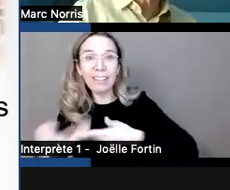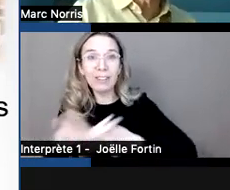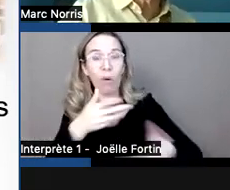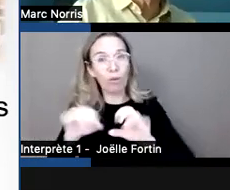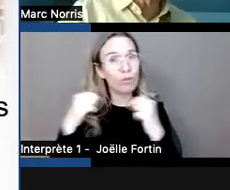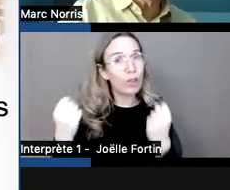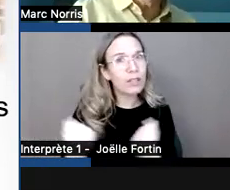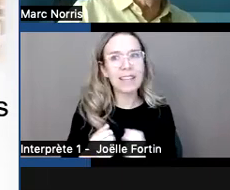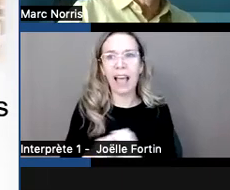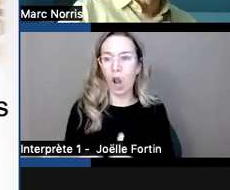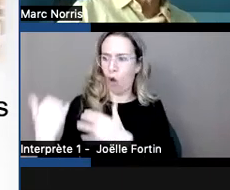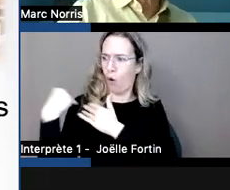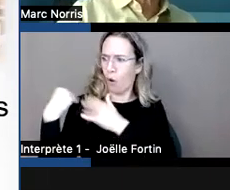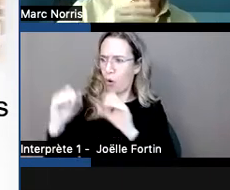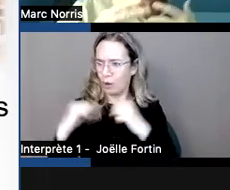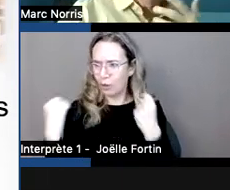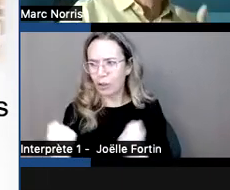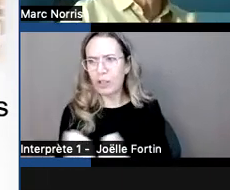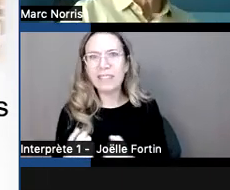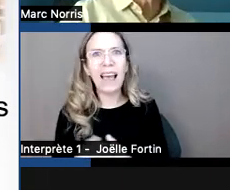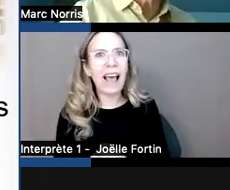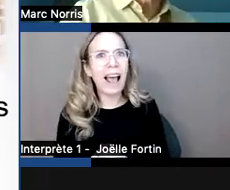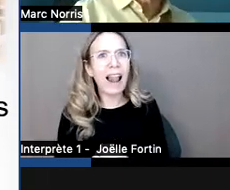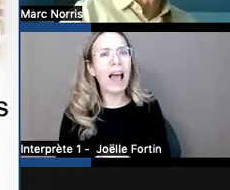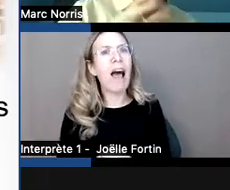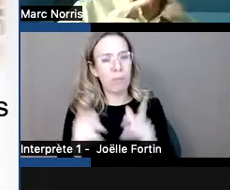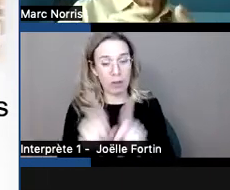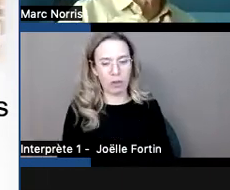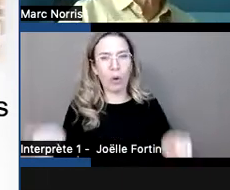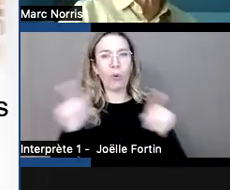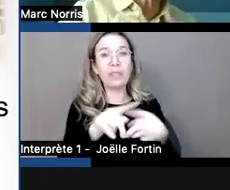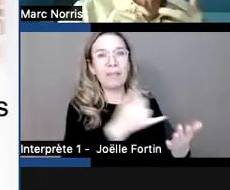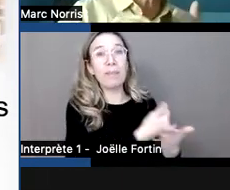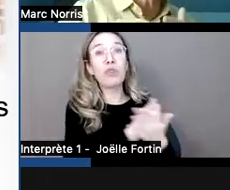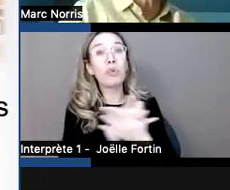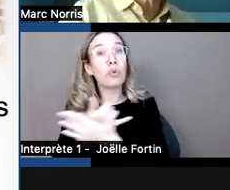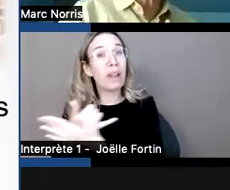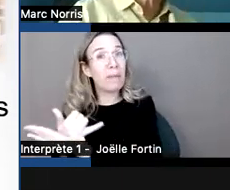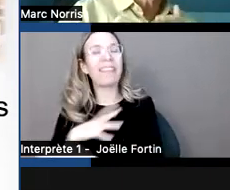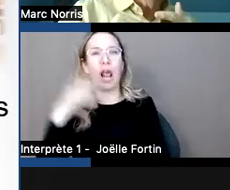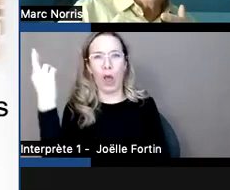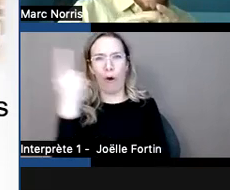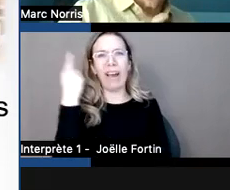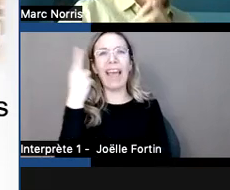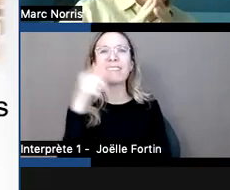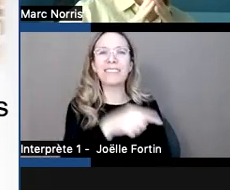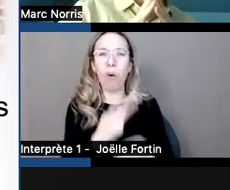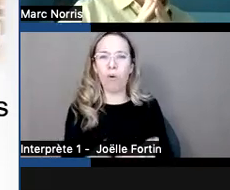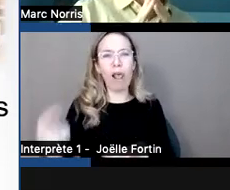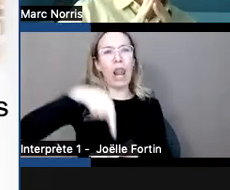il a joué un rôle social, puis on a développé une routine. Puis chaque matin, il y avait une raison de se